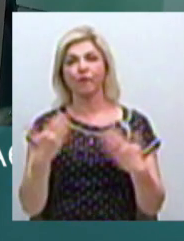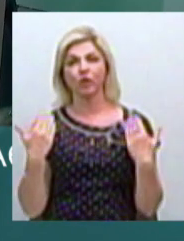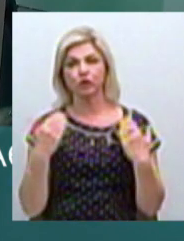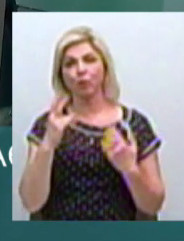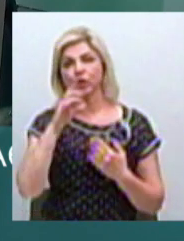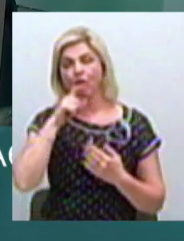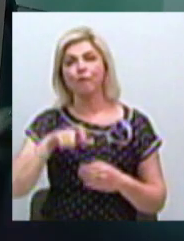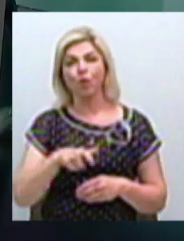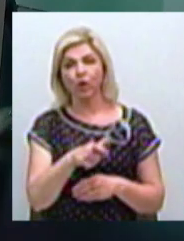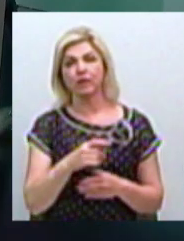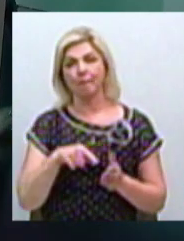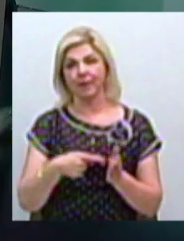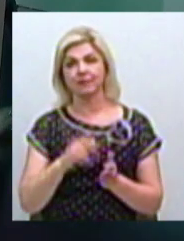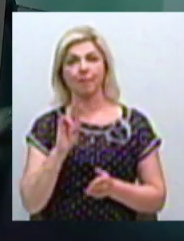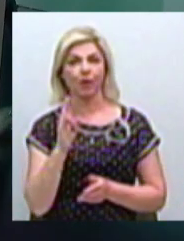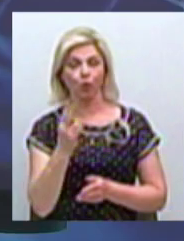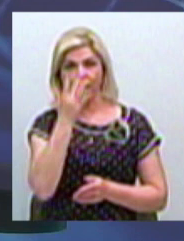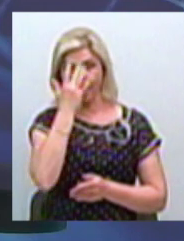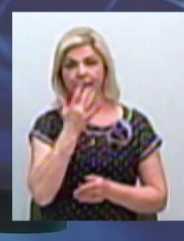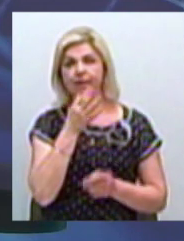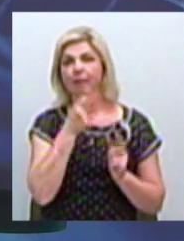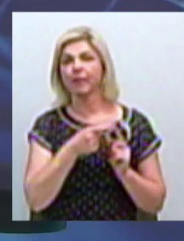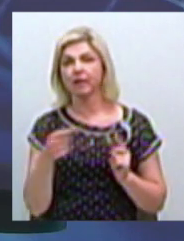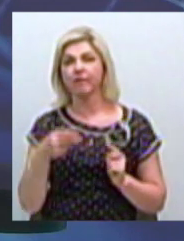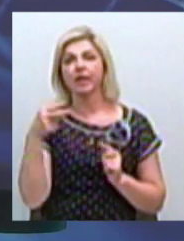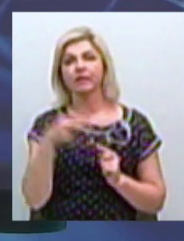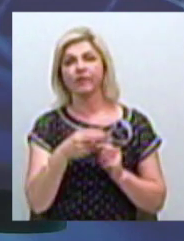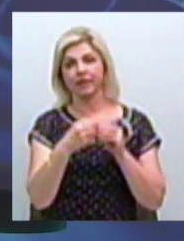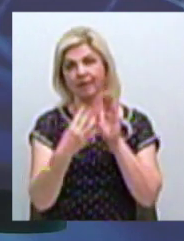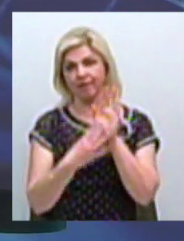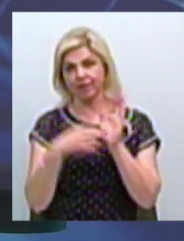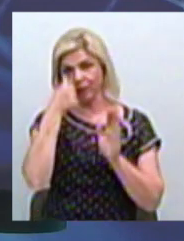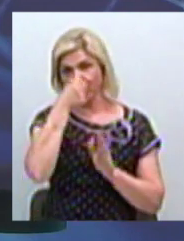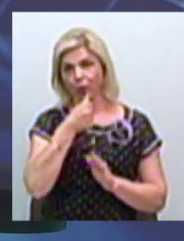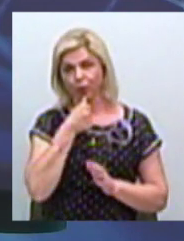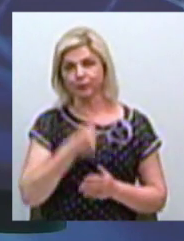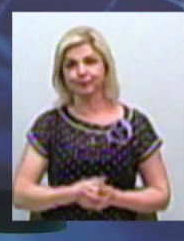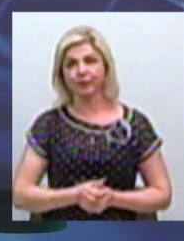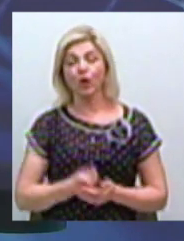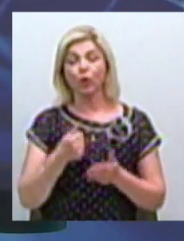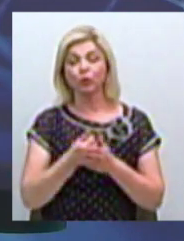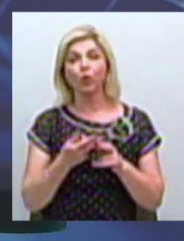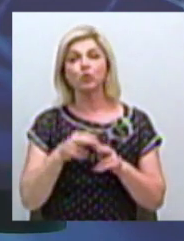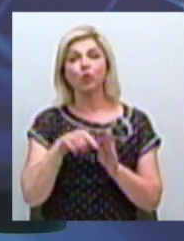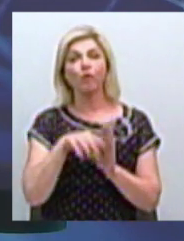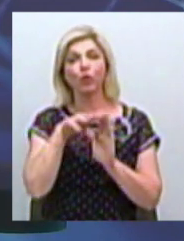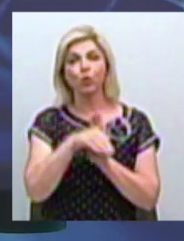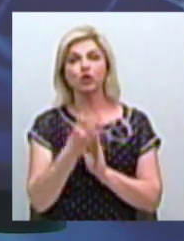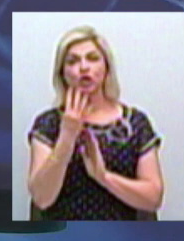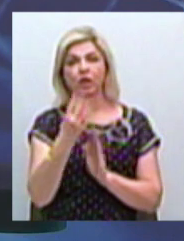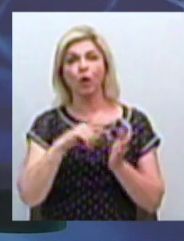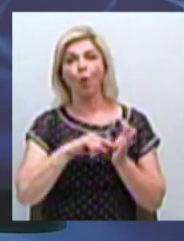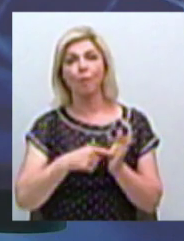водних об'єктах міста Миколаєва на літній період 2019 року. До нього включено 4